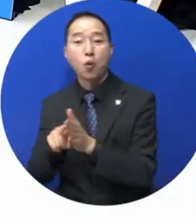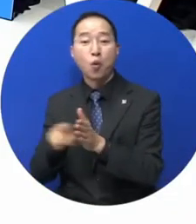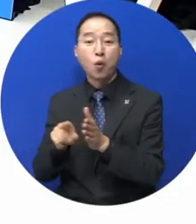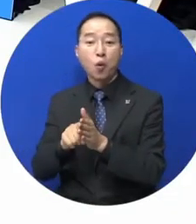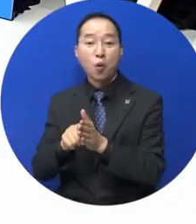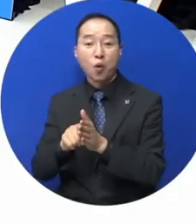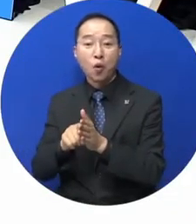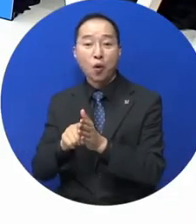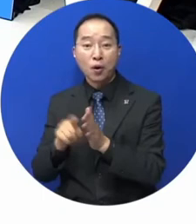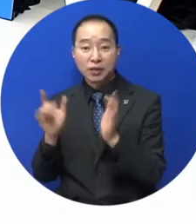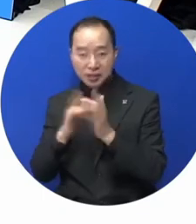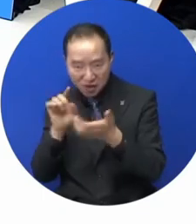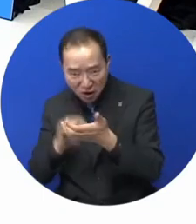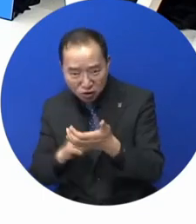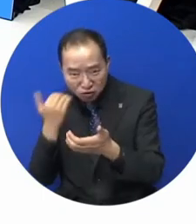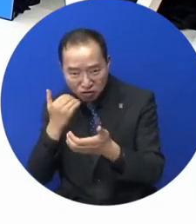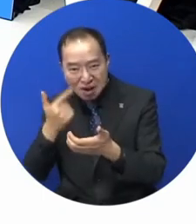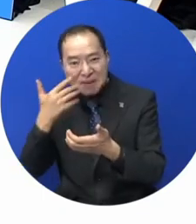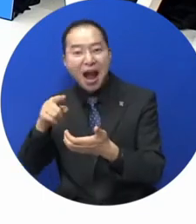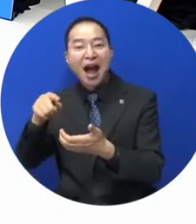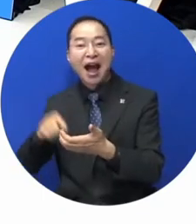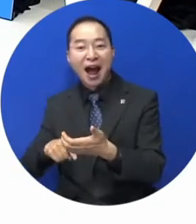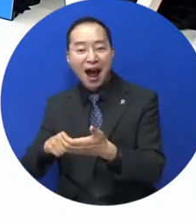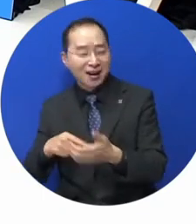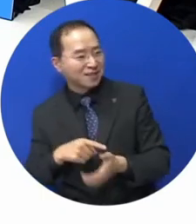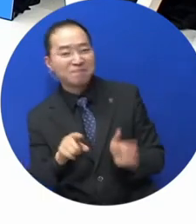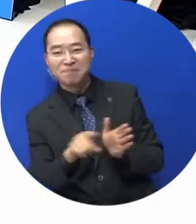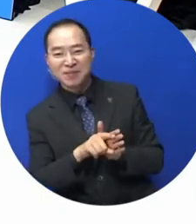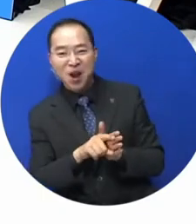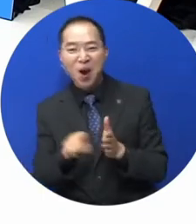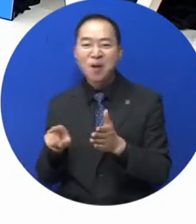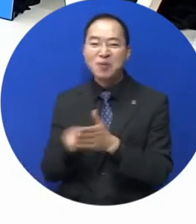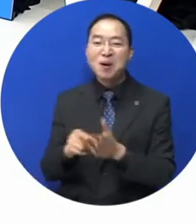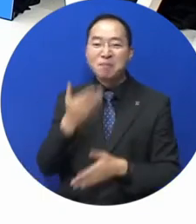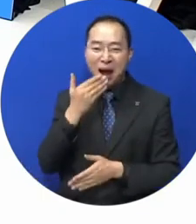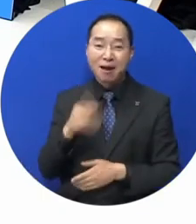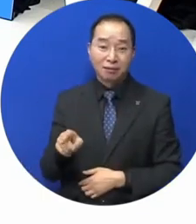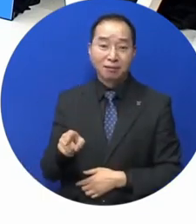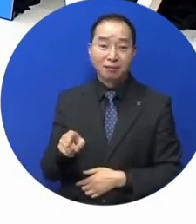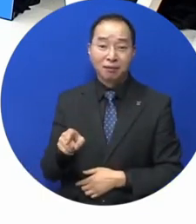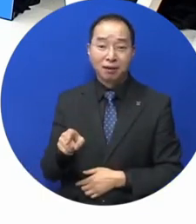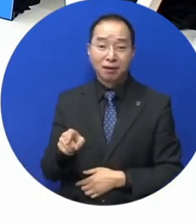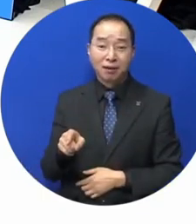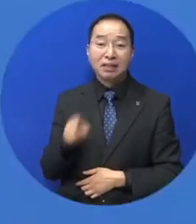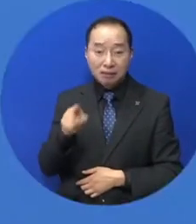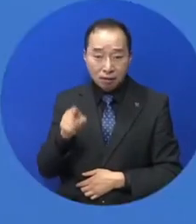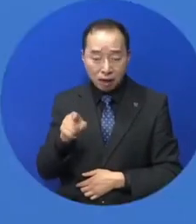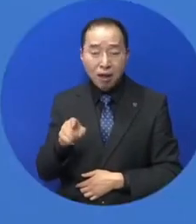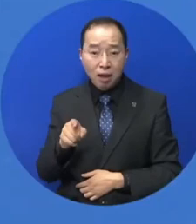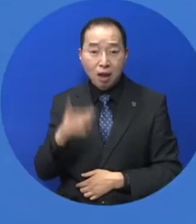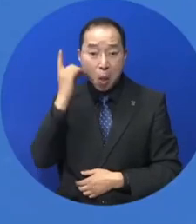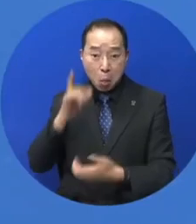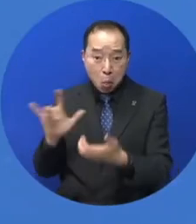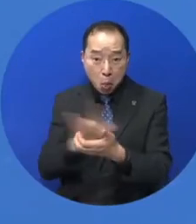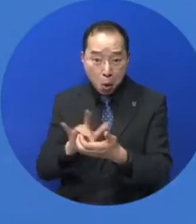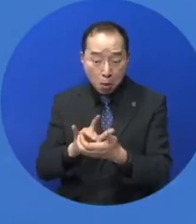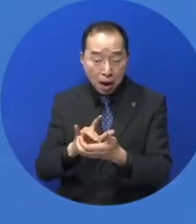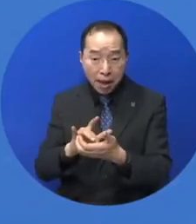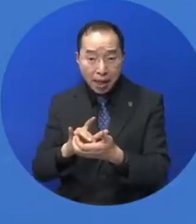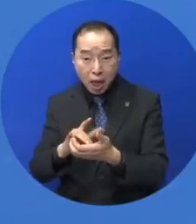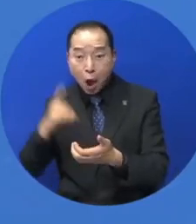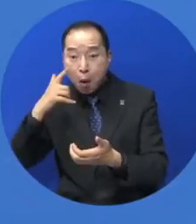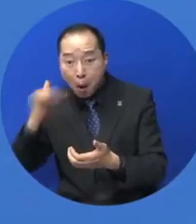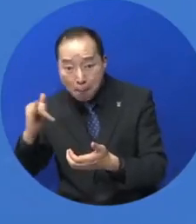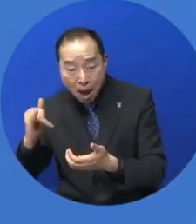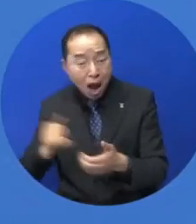쌓여서 자부심이 생기고 또 그렇기 때문에 저는 이런 플랫폼 돌봄 플랫폼을 운영하는